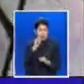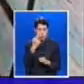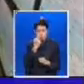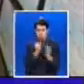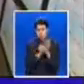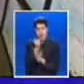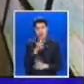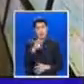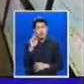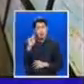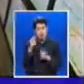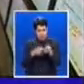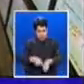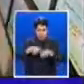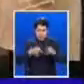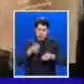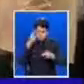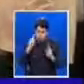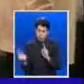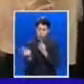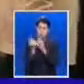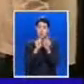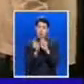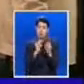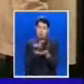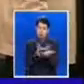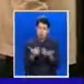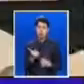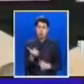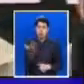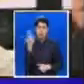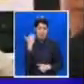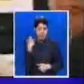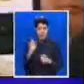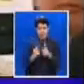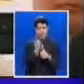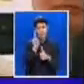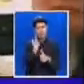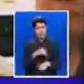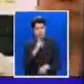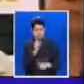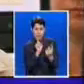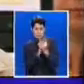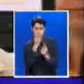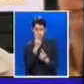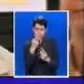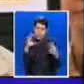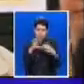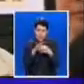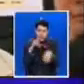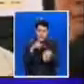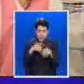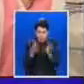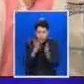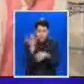ผมกับท่านรัฐมนตรีเกษตรเราคุยกันนะครับแล้วก็เมื่อกี้ตอนช่วงต้นรายการเนี่ยเราได้ดูสารคดีสั้นๆใ